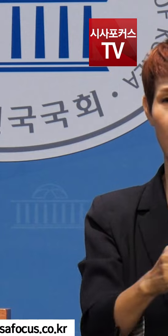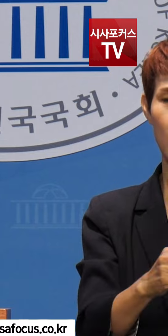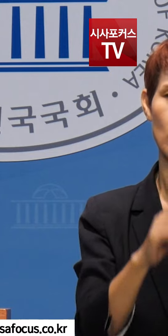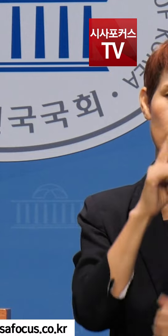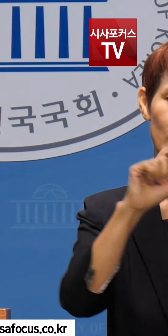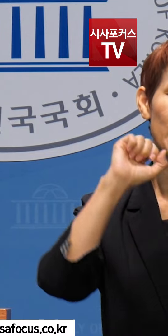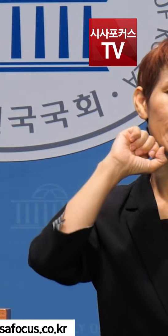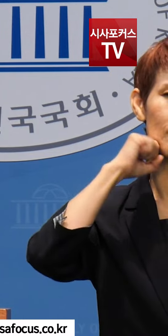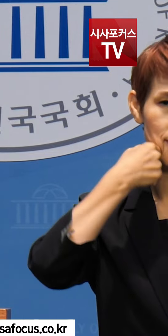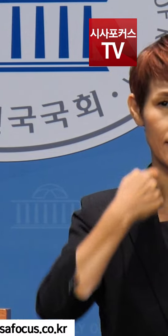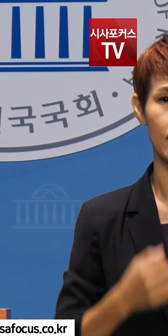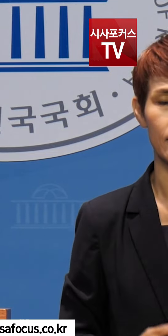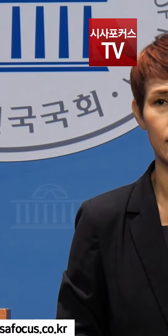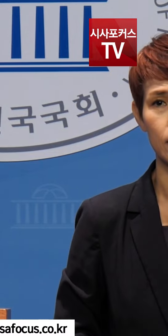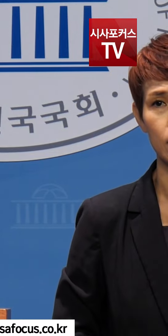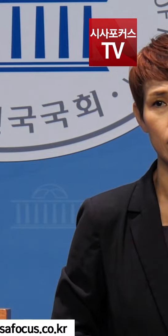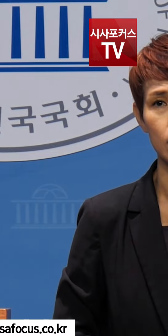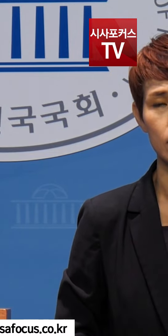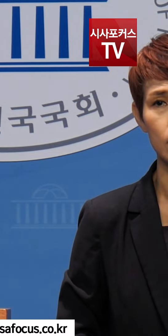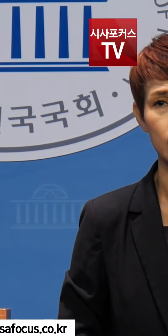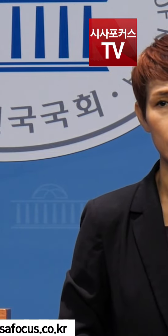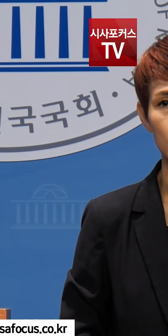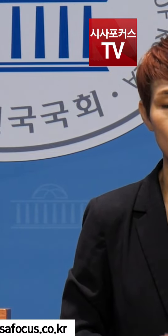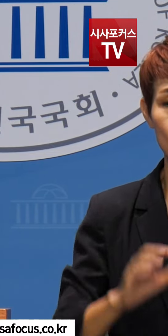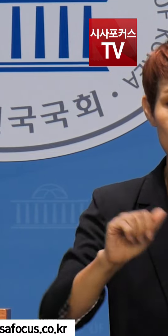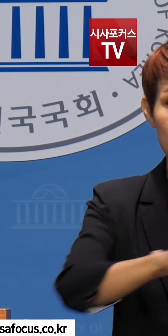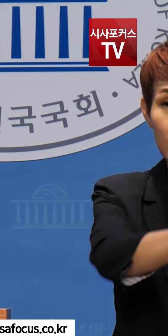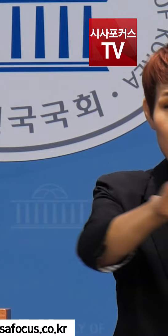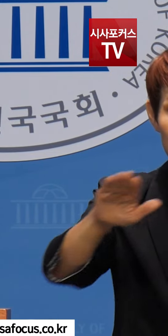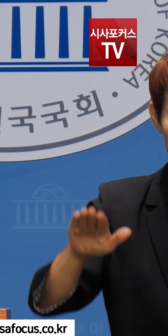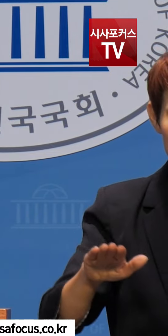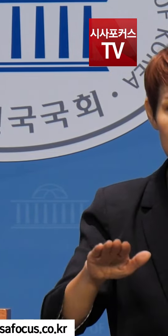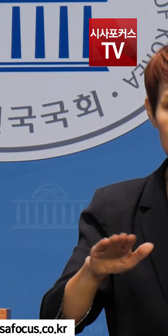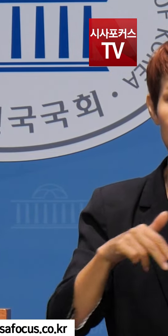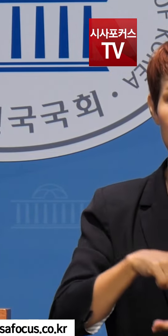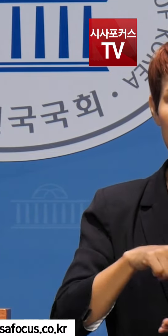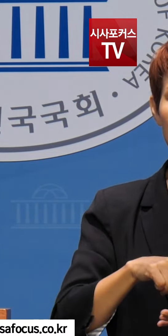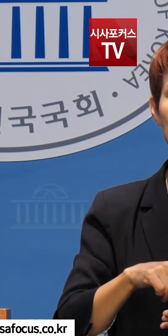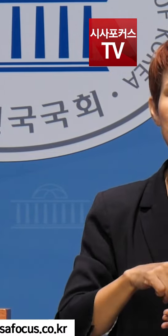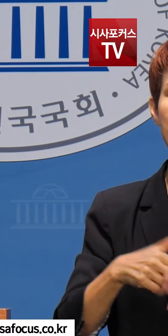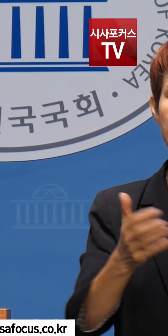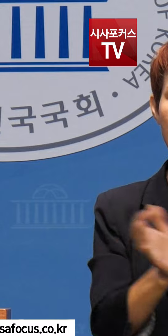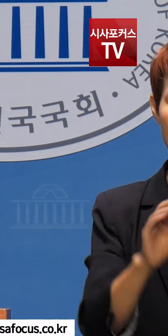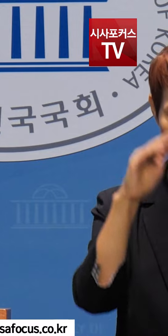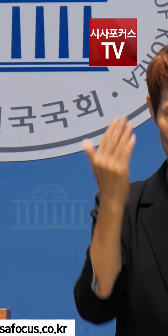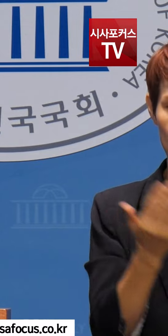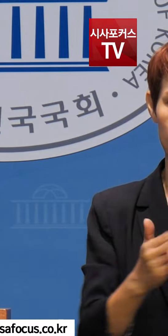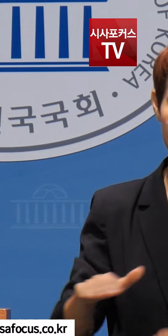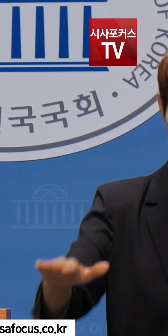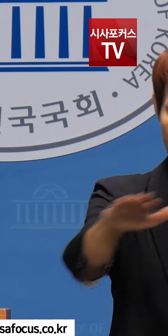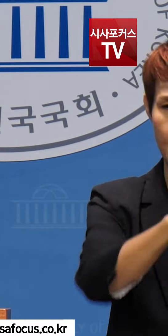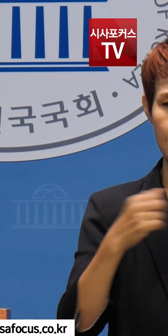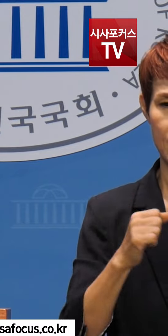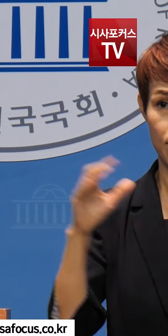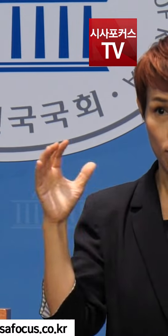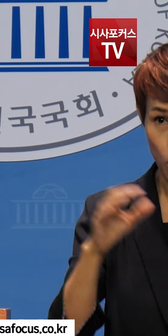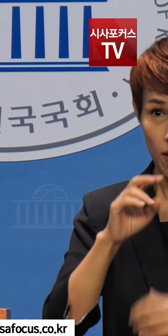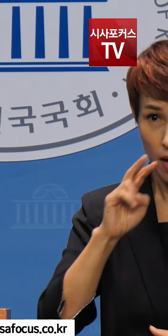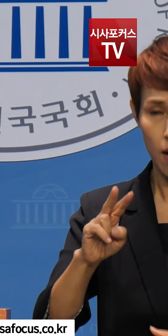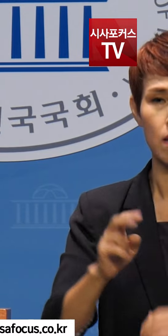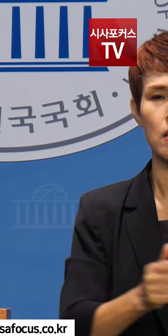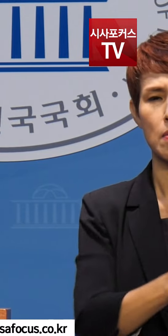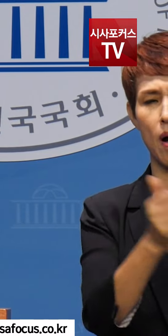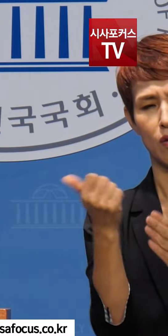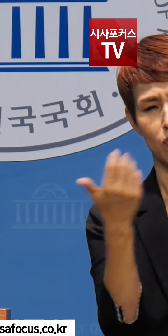말하기 곤란합니다. 국민의 모든 정당이 힘을 모아야 국민에게 더 큰 희망을 줄 수